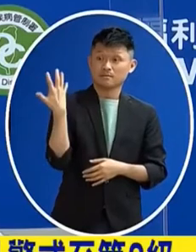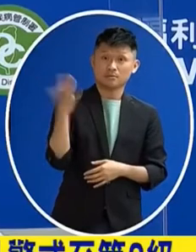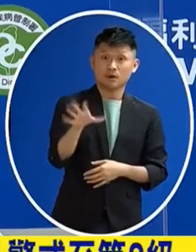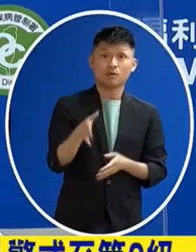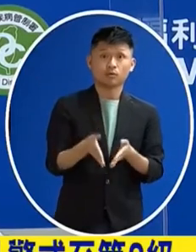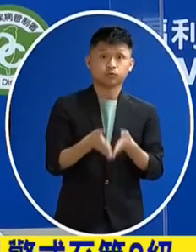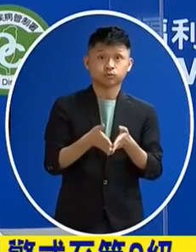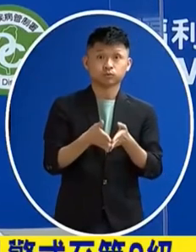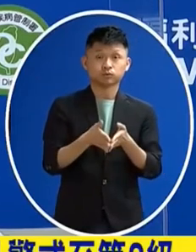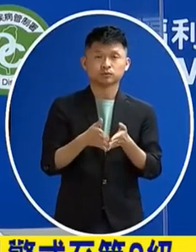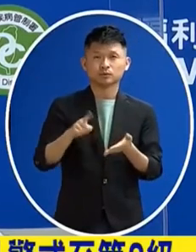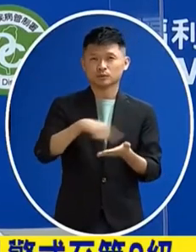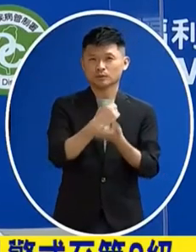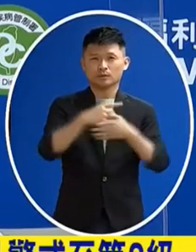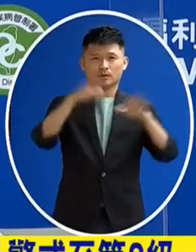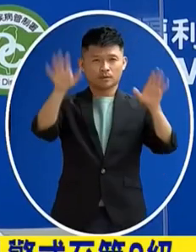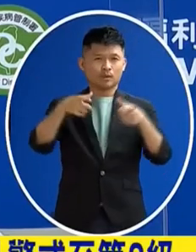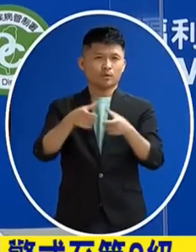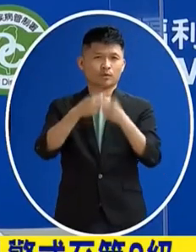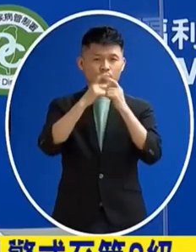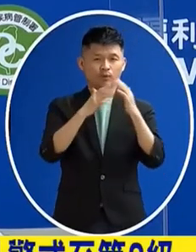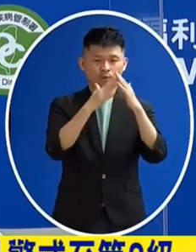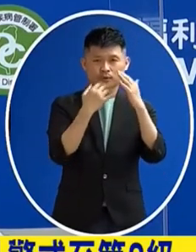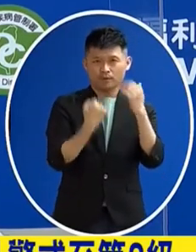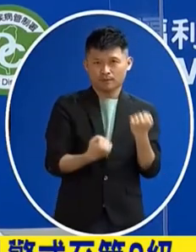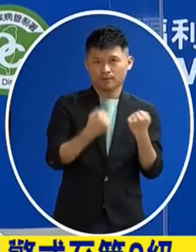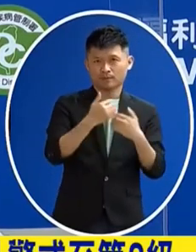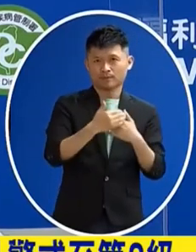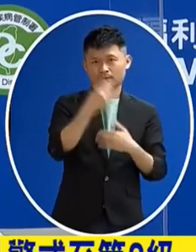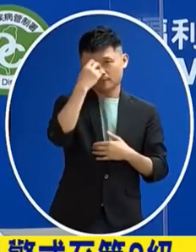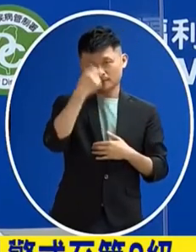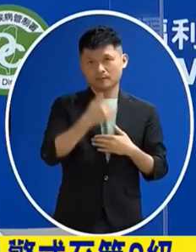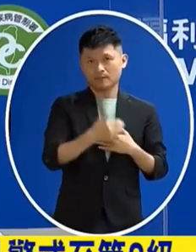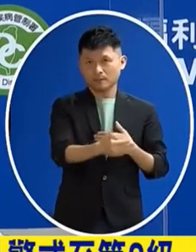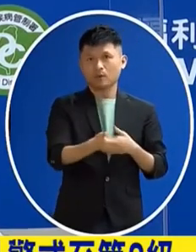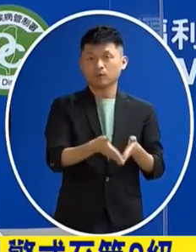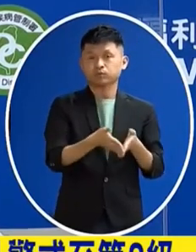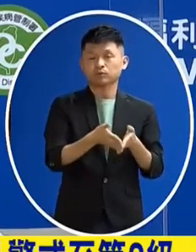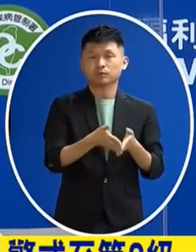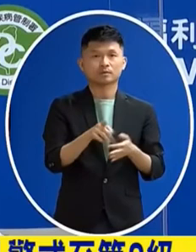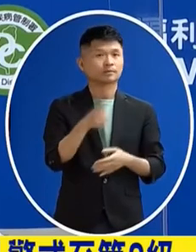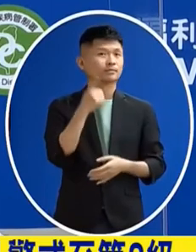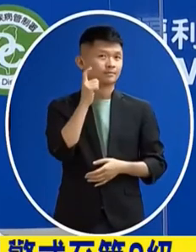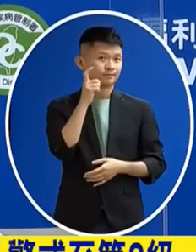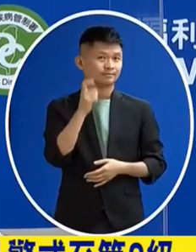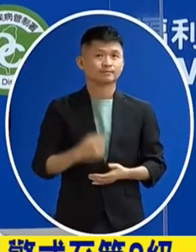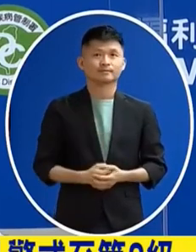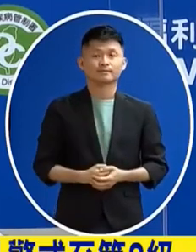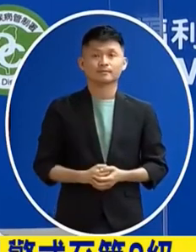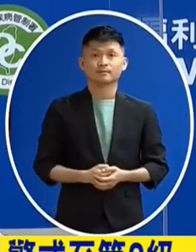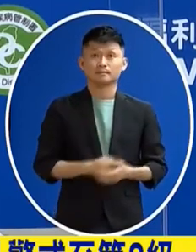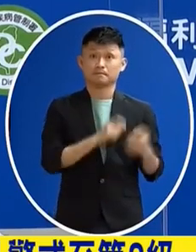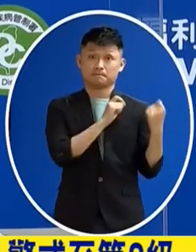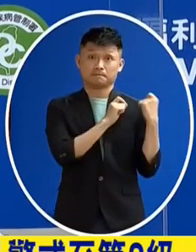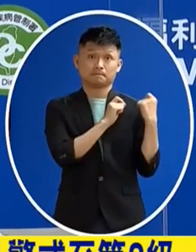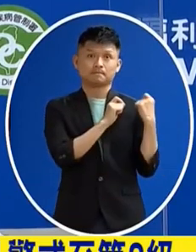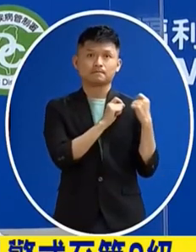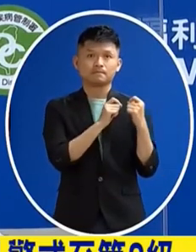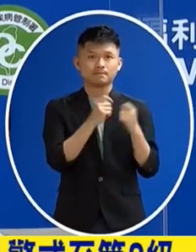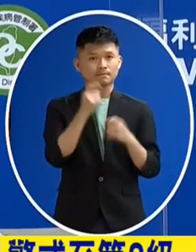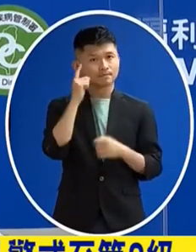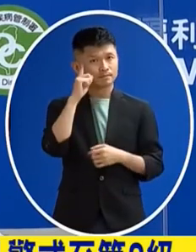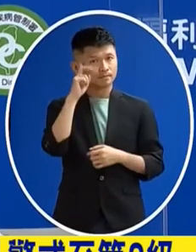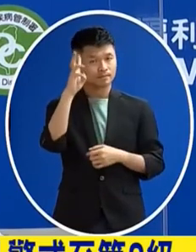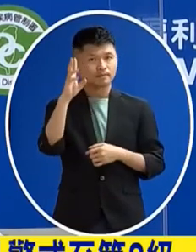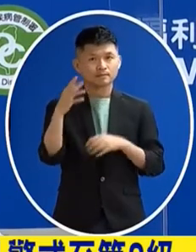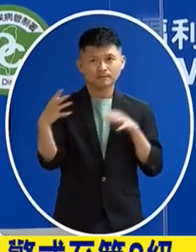子，都全部召回居家检疫14天，那事实上是做不到的。哦，那经过这段时间大家的研